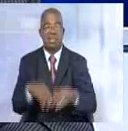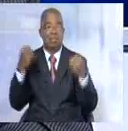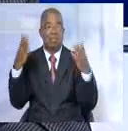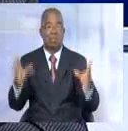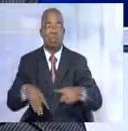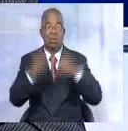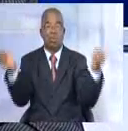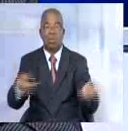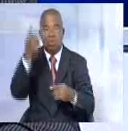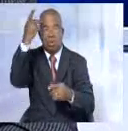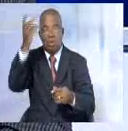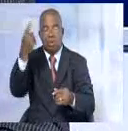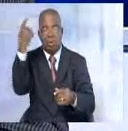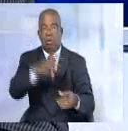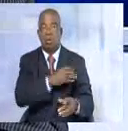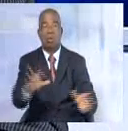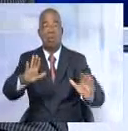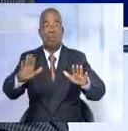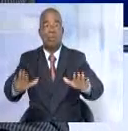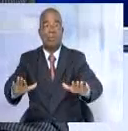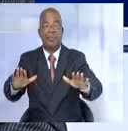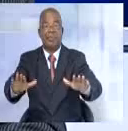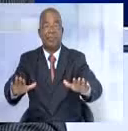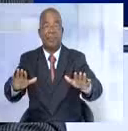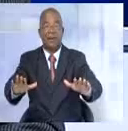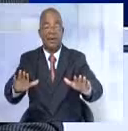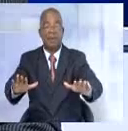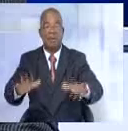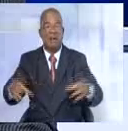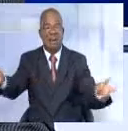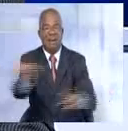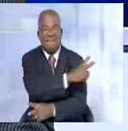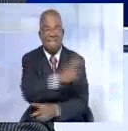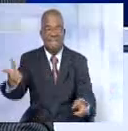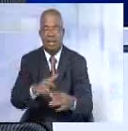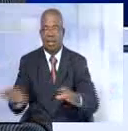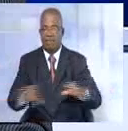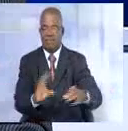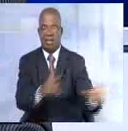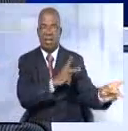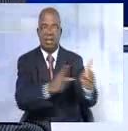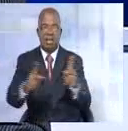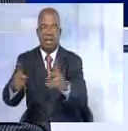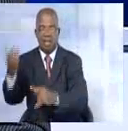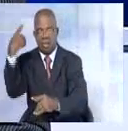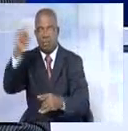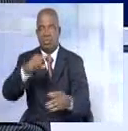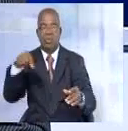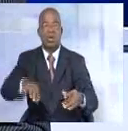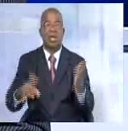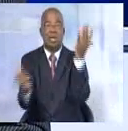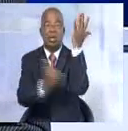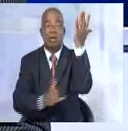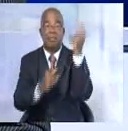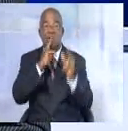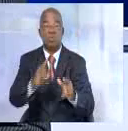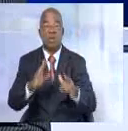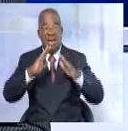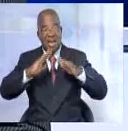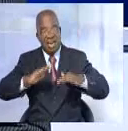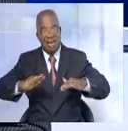partis politiques pour apaiser les tensions et faire des propositions pour un pays plus démocratique qui œuvre pour son développement. Au menu